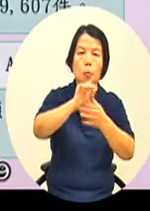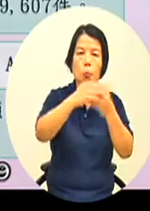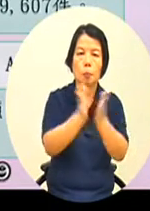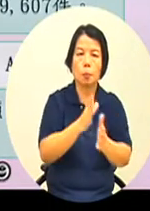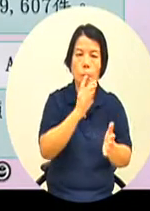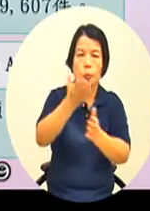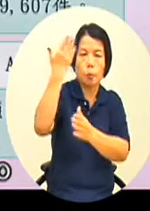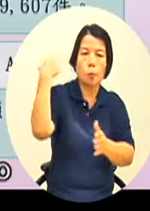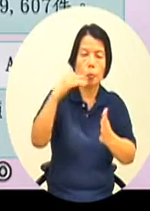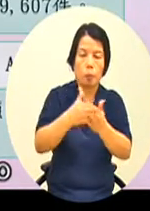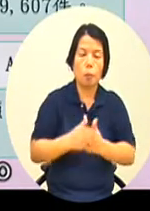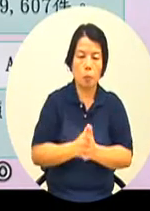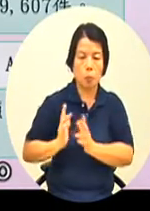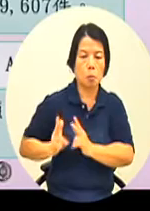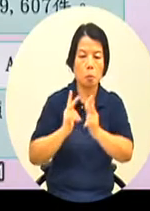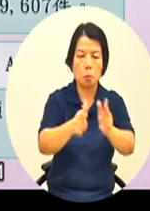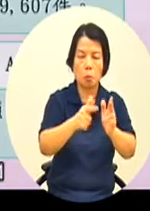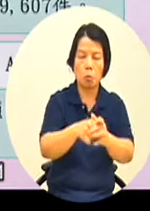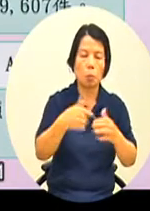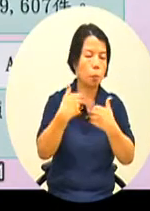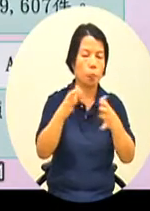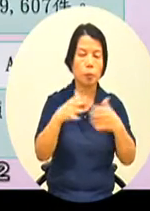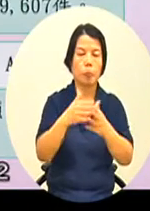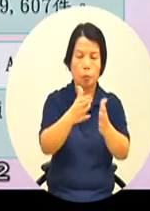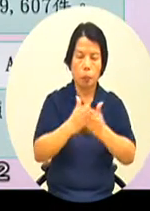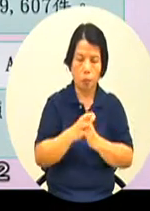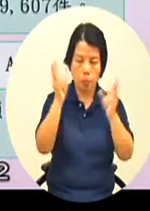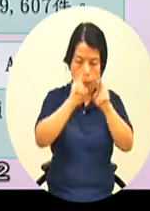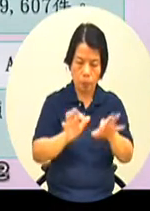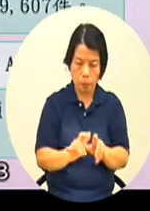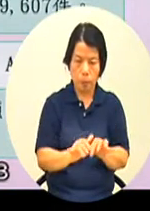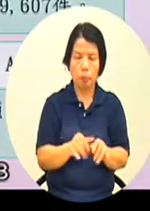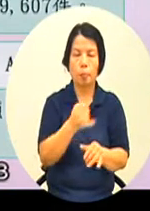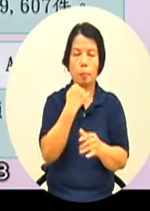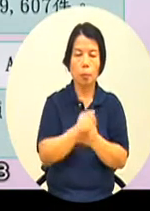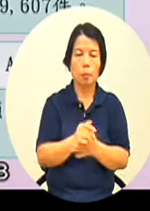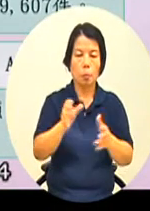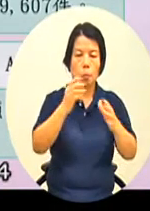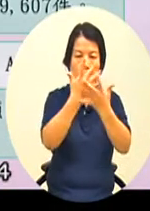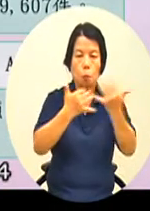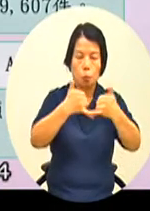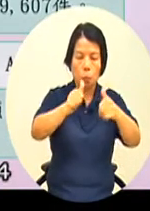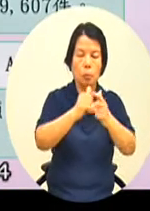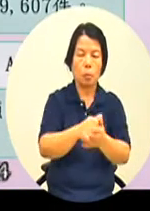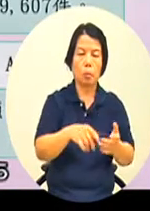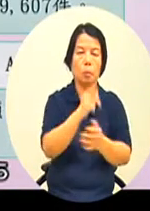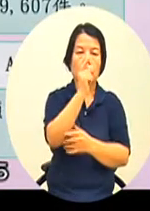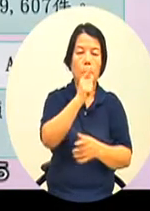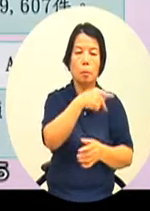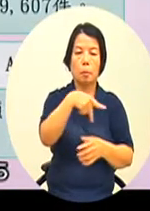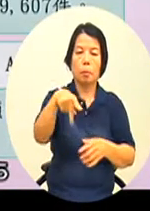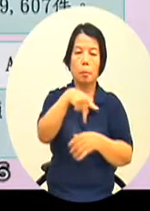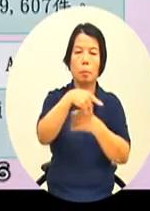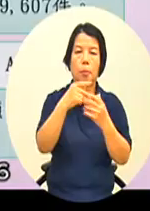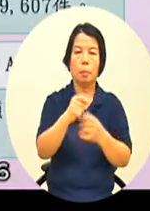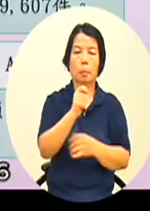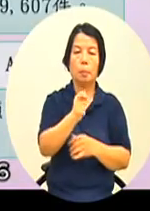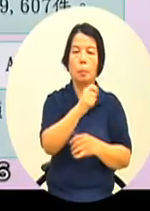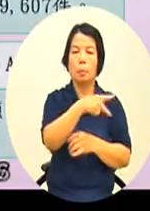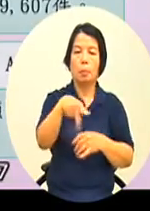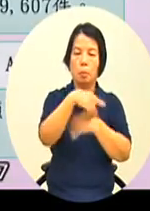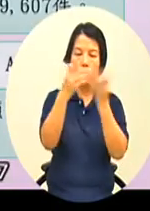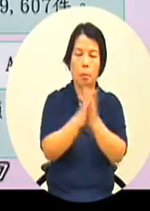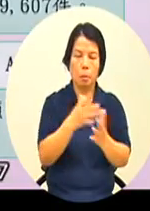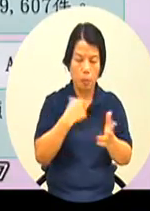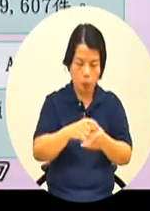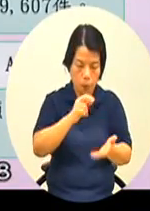去还要跑户政事务所的工作，我们现在不用，只必须从我们的手机 APP 下载申请之后，直接到户政取